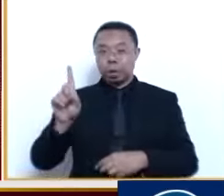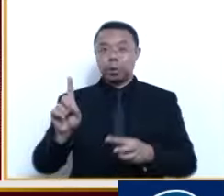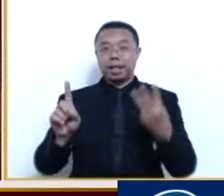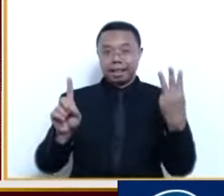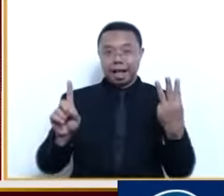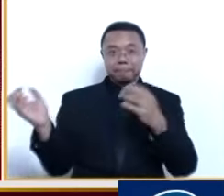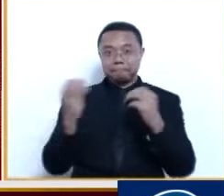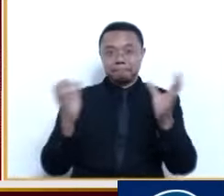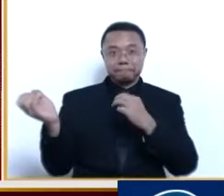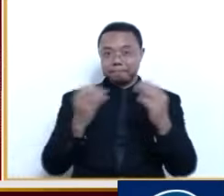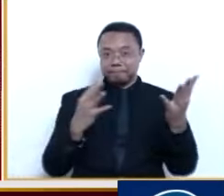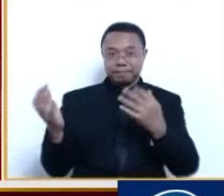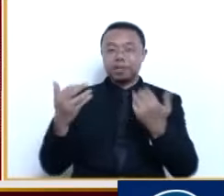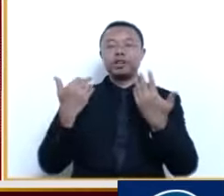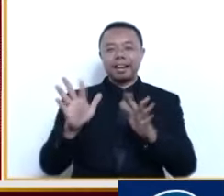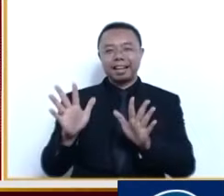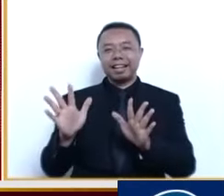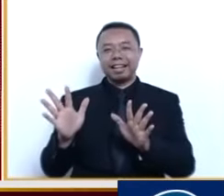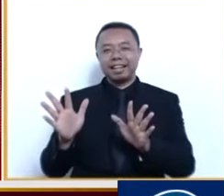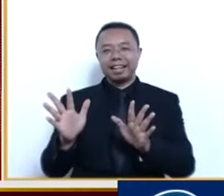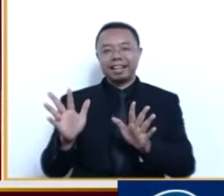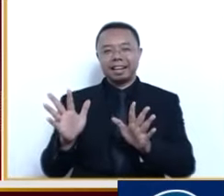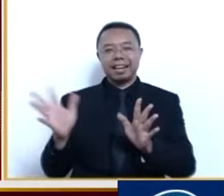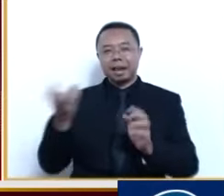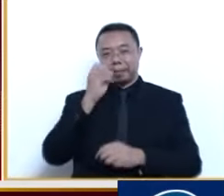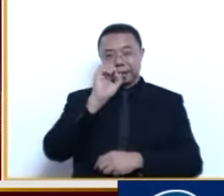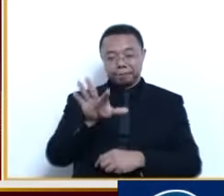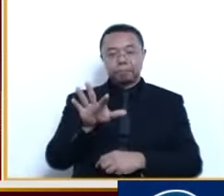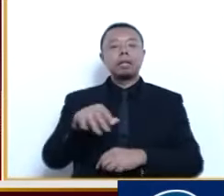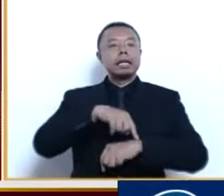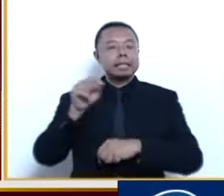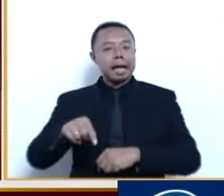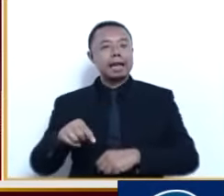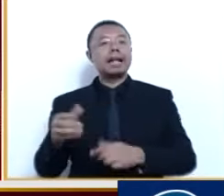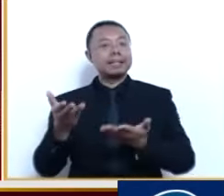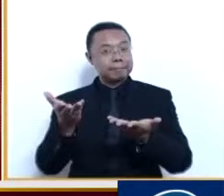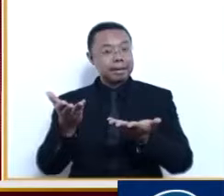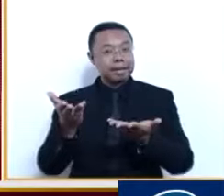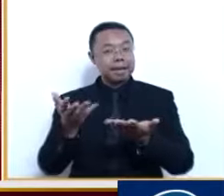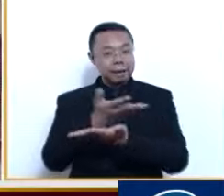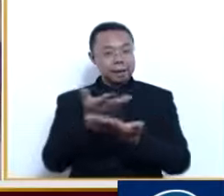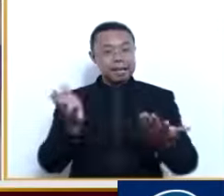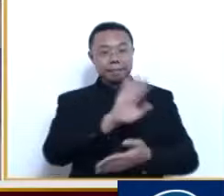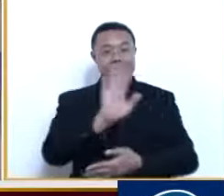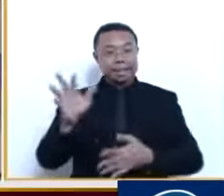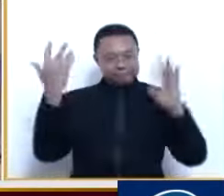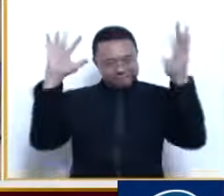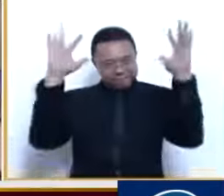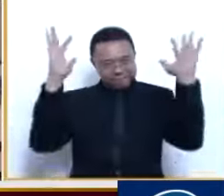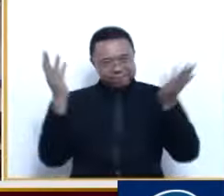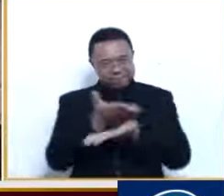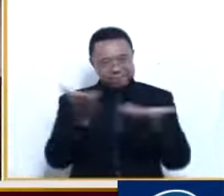urut 1 dan T saling tanya jawab dan juga memberikan tanggapan sekarang kami berikan kepada masing-mas pendukung untuk